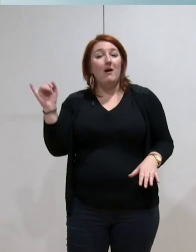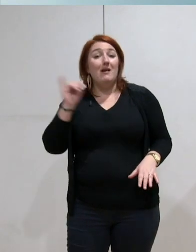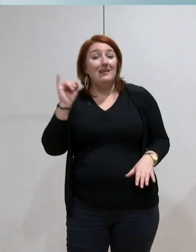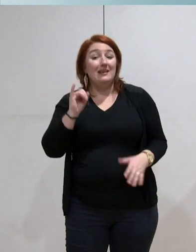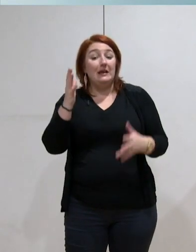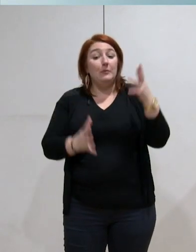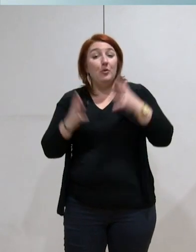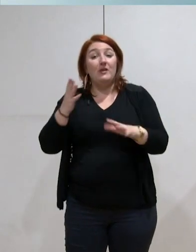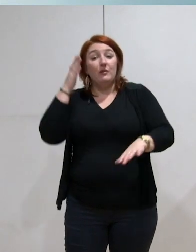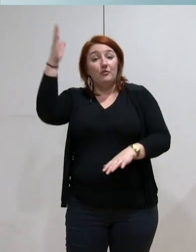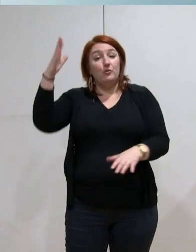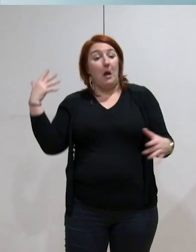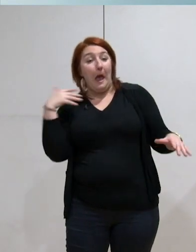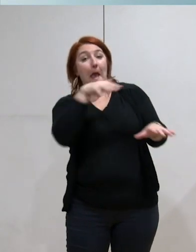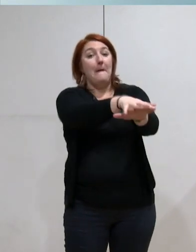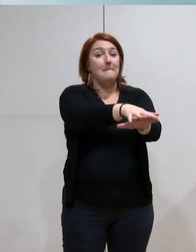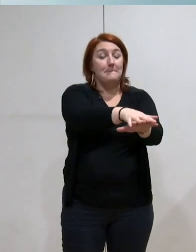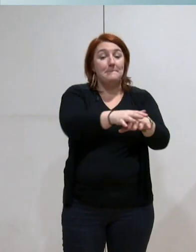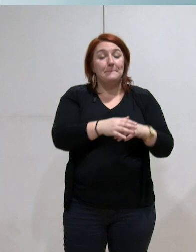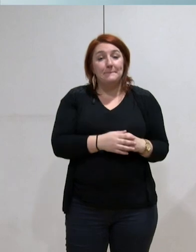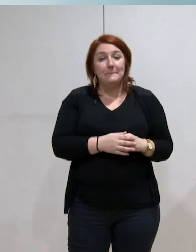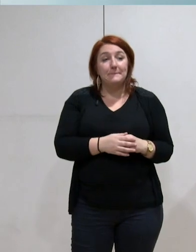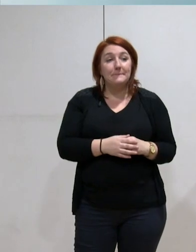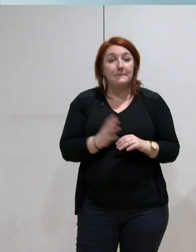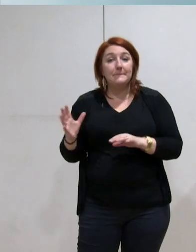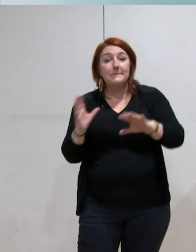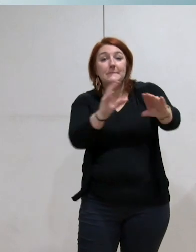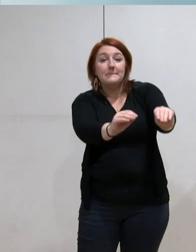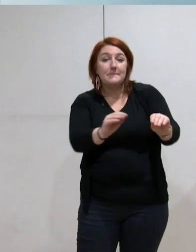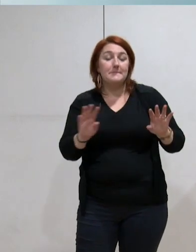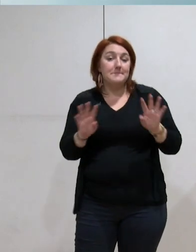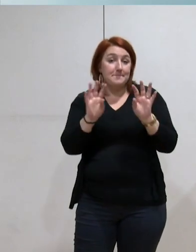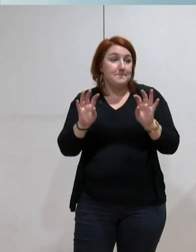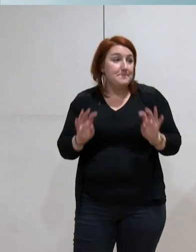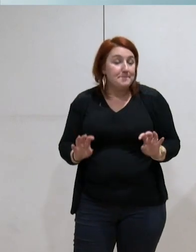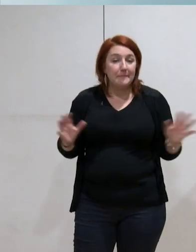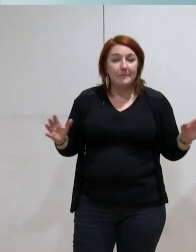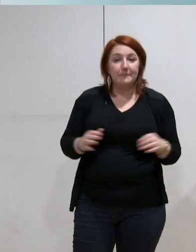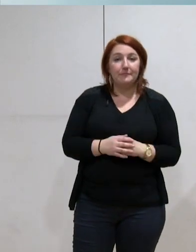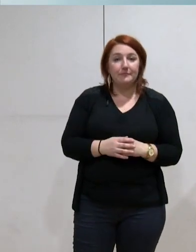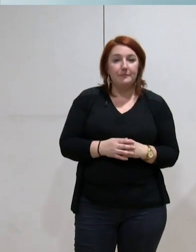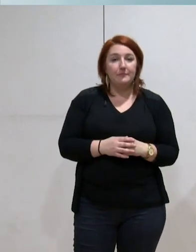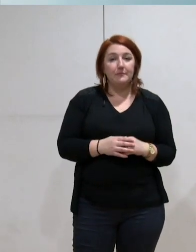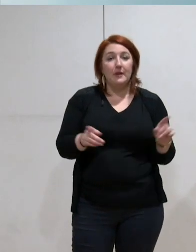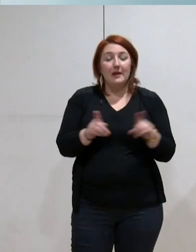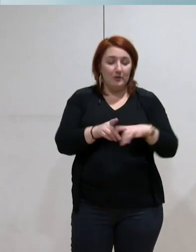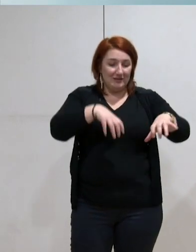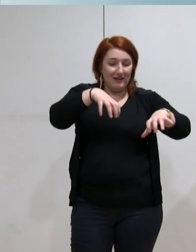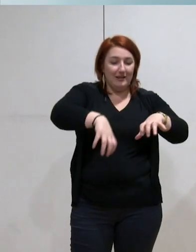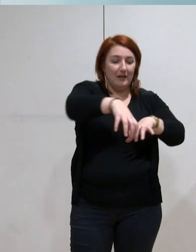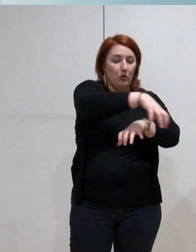éventuellement ciblés par l'arrivée dans ces nouveaux locaux et donc les tenênnements fonciers ou les